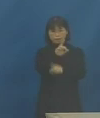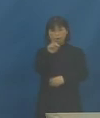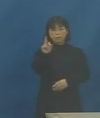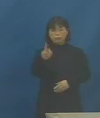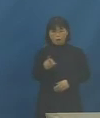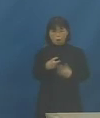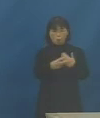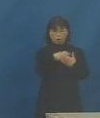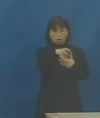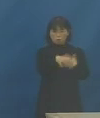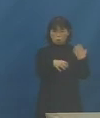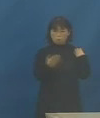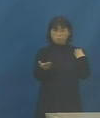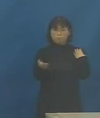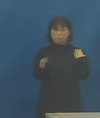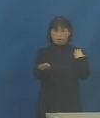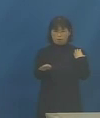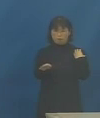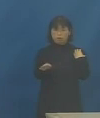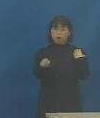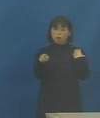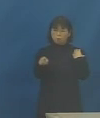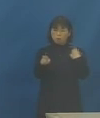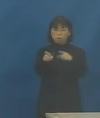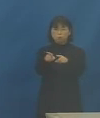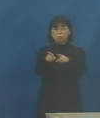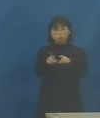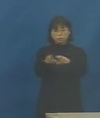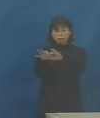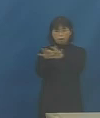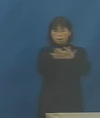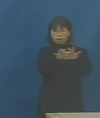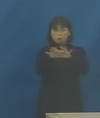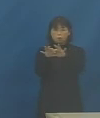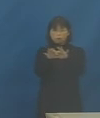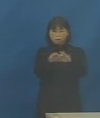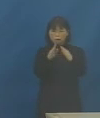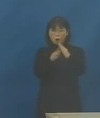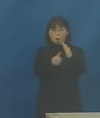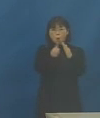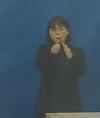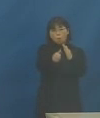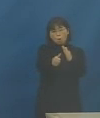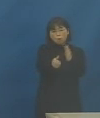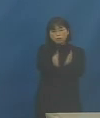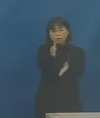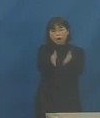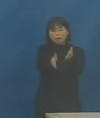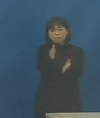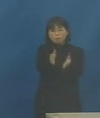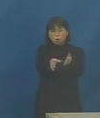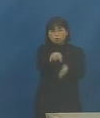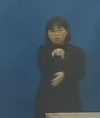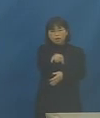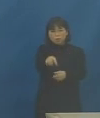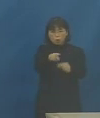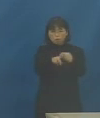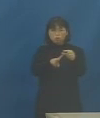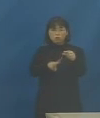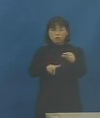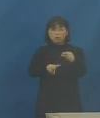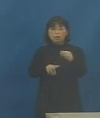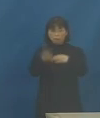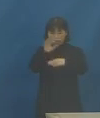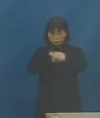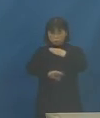ましたでこれに基づいてこれと連携しながら訪問看護ステーションが中止になって24時間